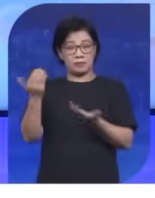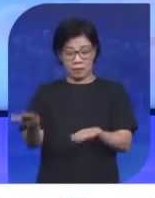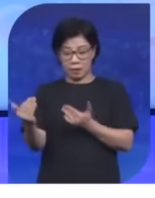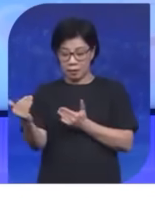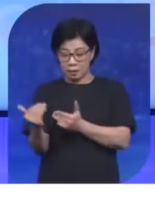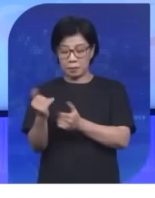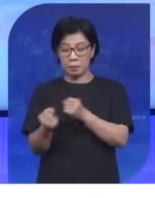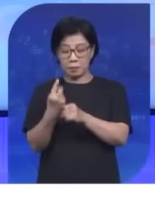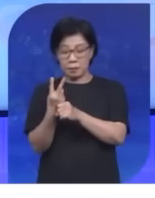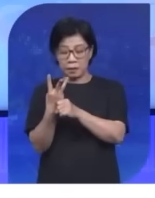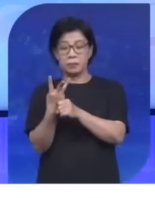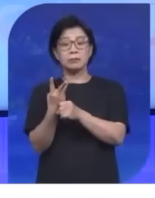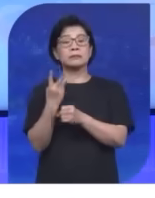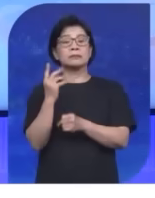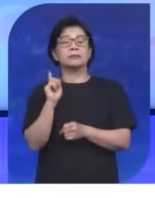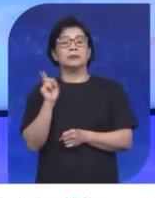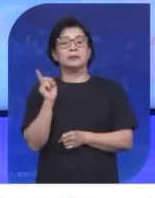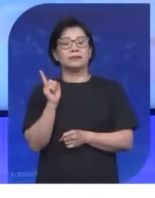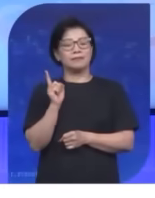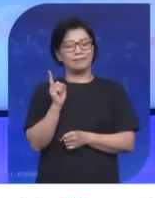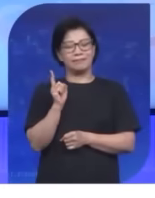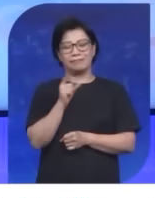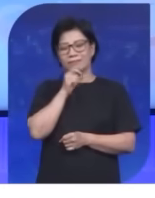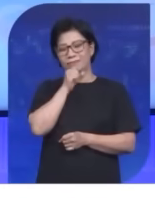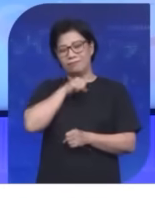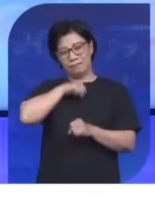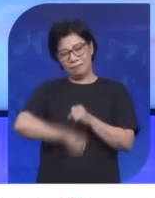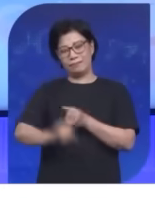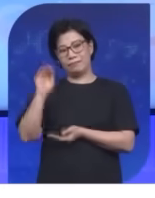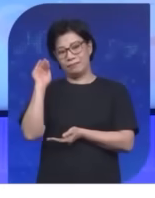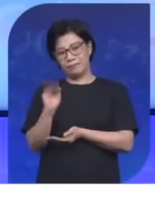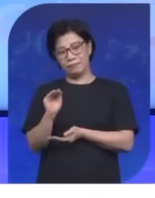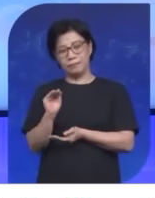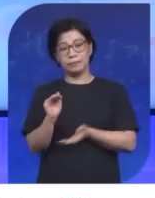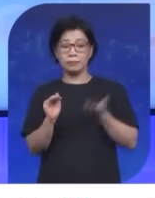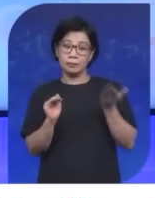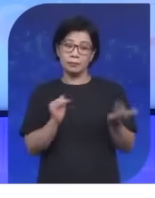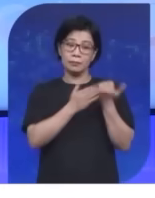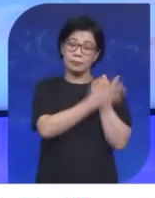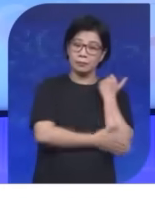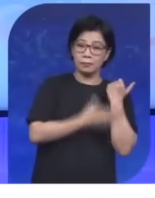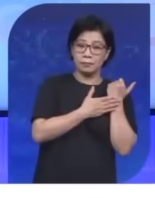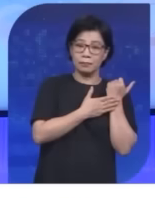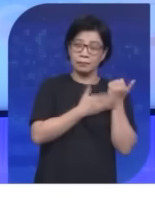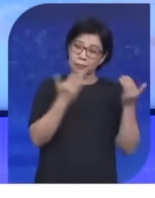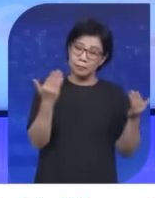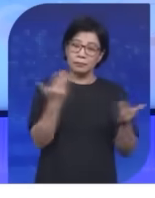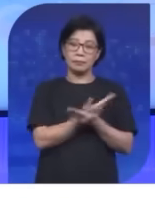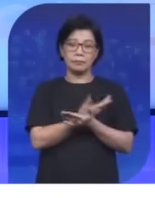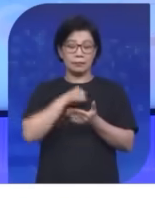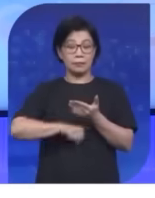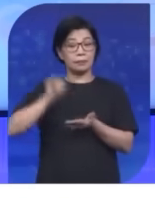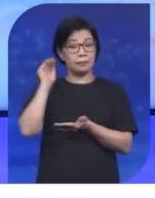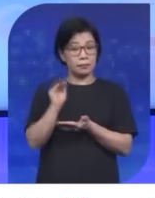đây cũng phải đối mặt với tình trạng là rõ ràng giảm mức sinh. Còn tại Việt Nam, dù mới bắt đầu bước vào giai đoạn suy giảm mức